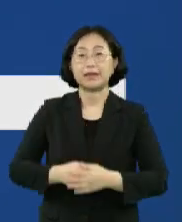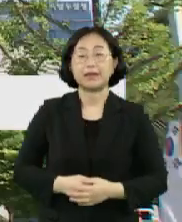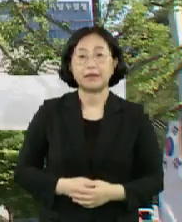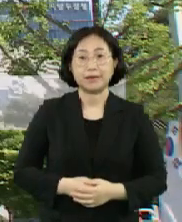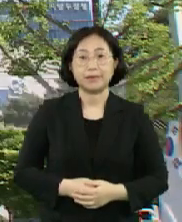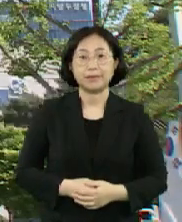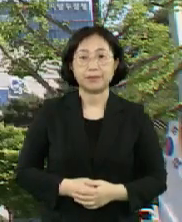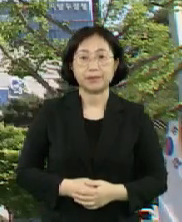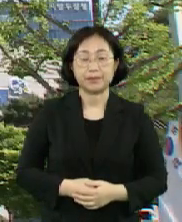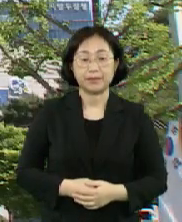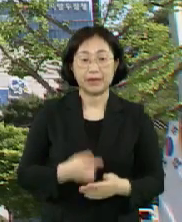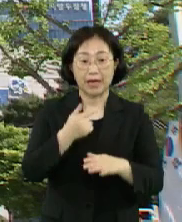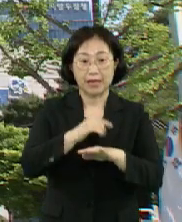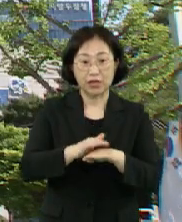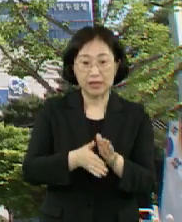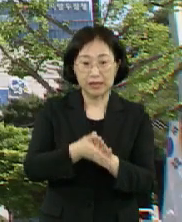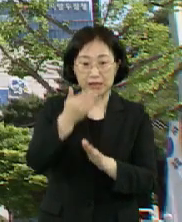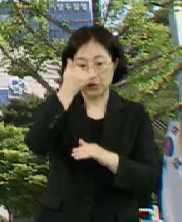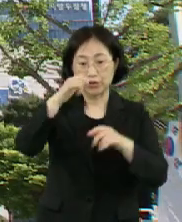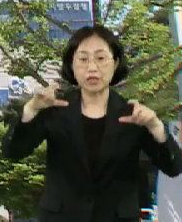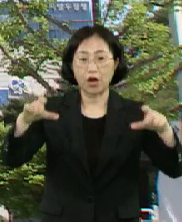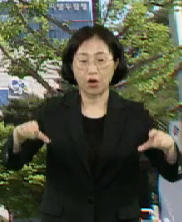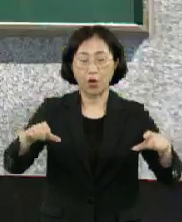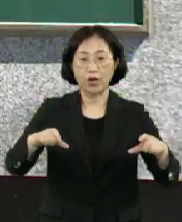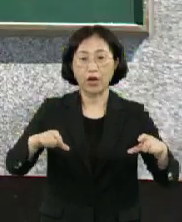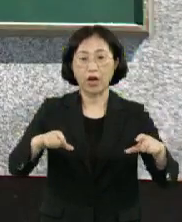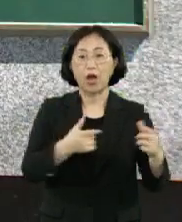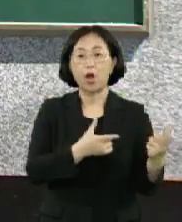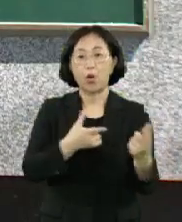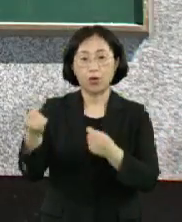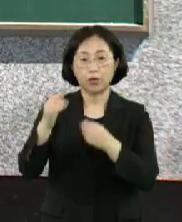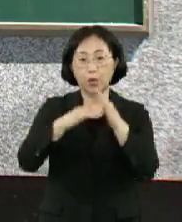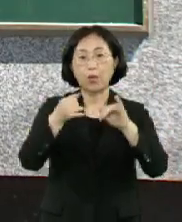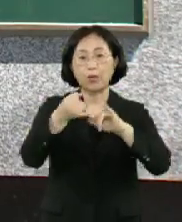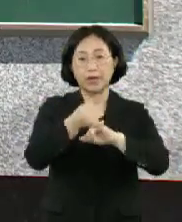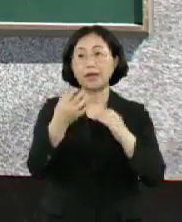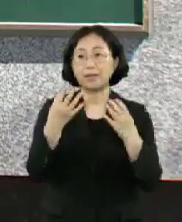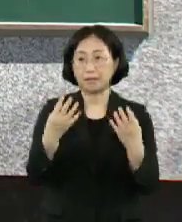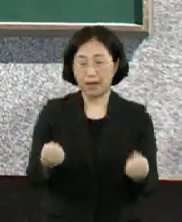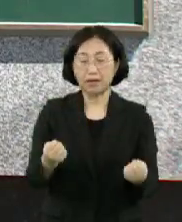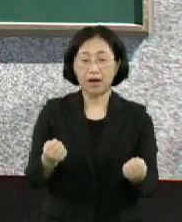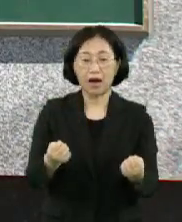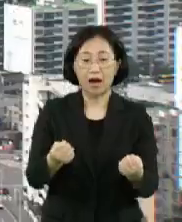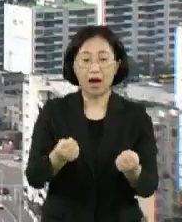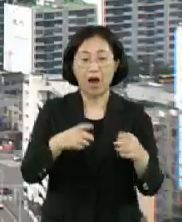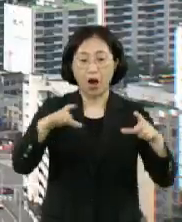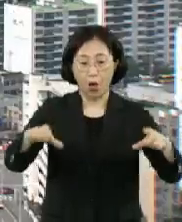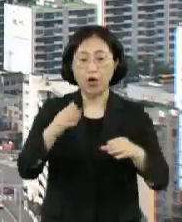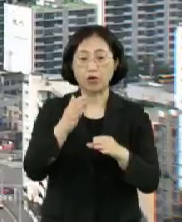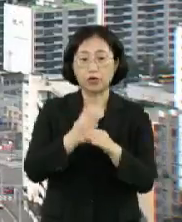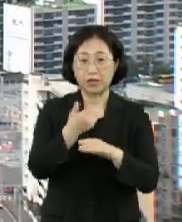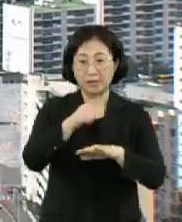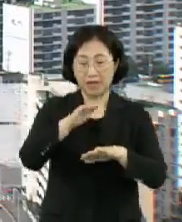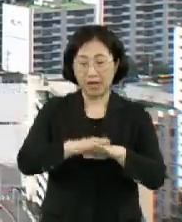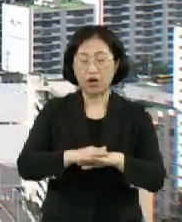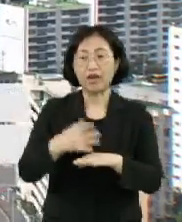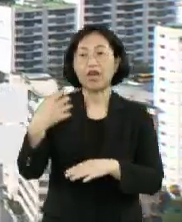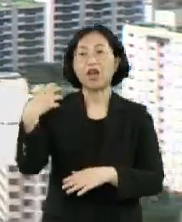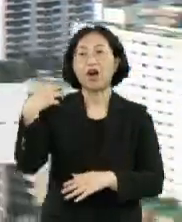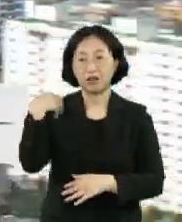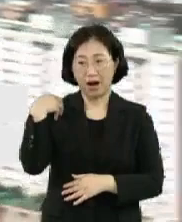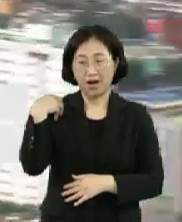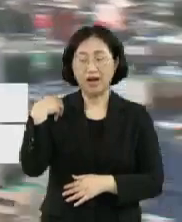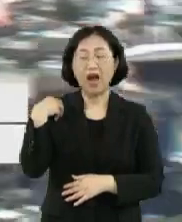드리면서 대전시는 충청권 공동 공약이 많이 포함된 데 대해 대전이 권역 중심 도시로서 역할을 키우기